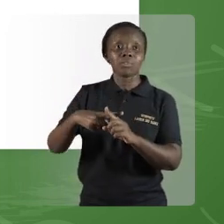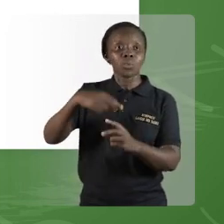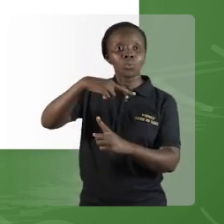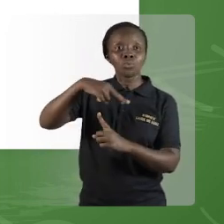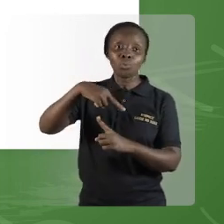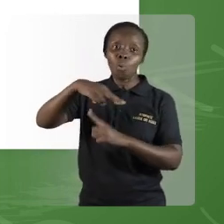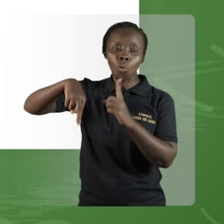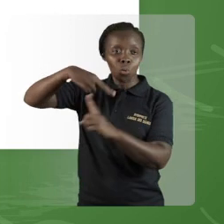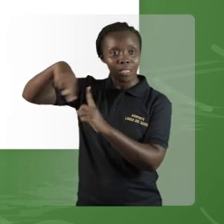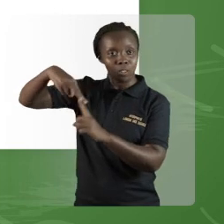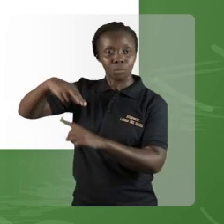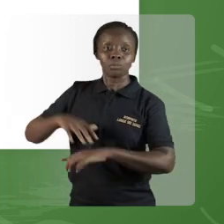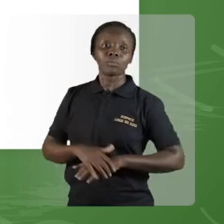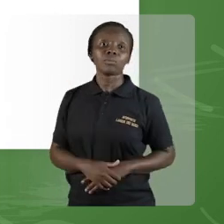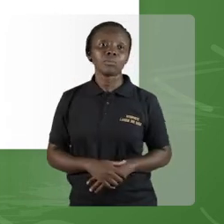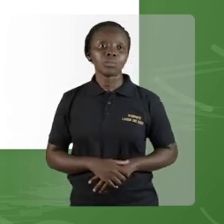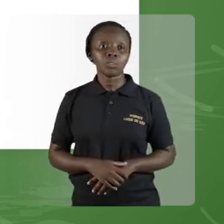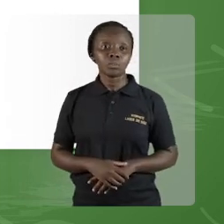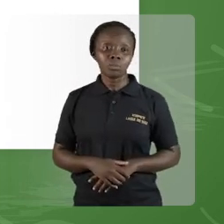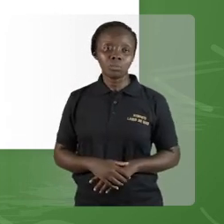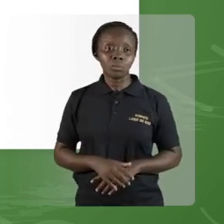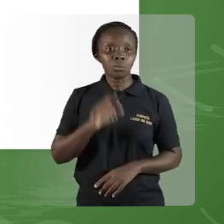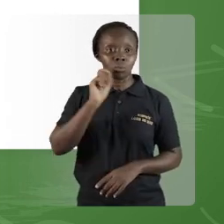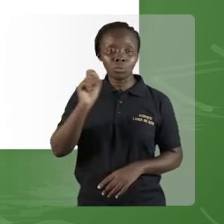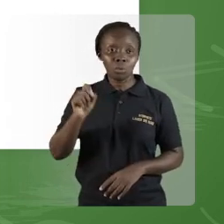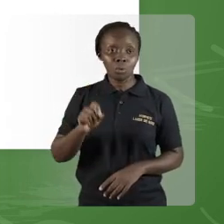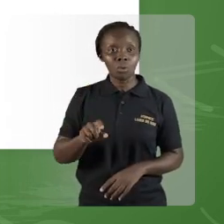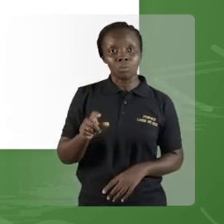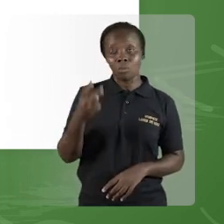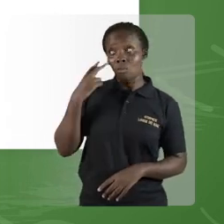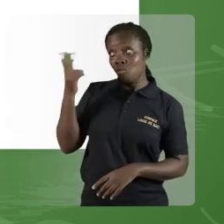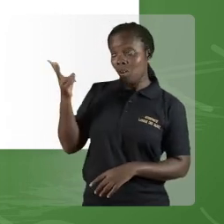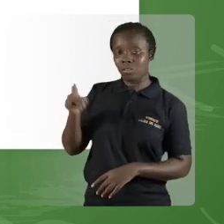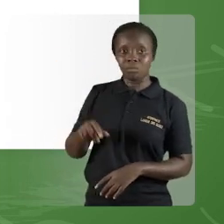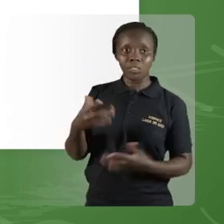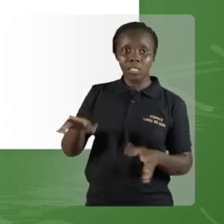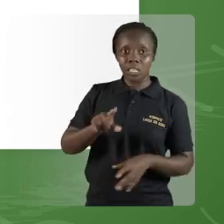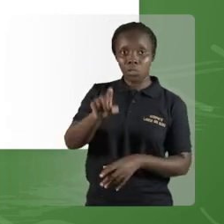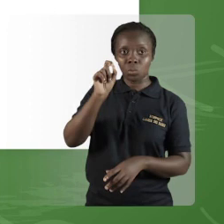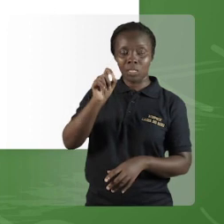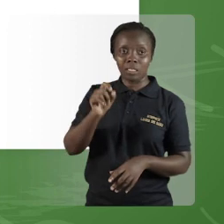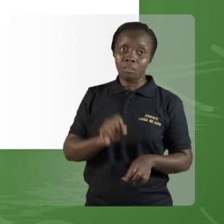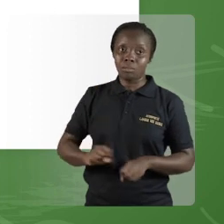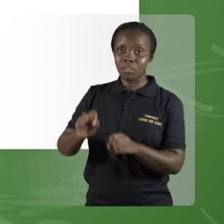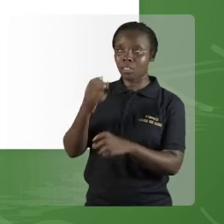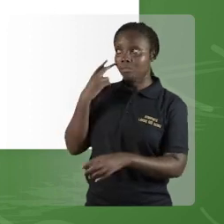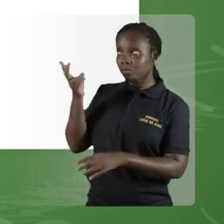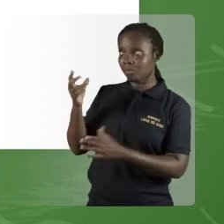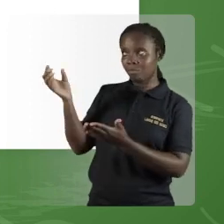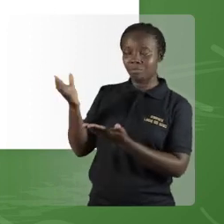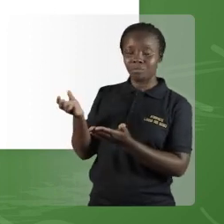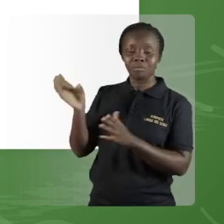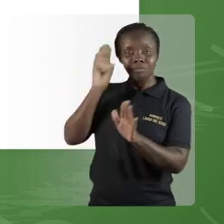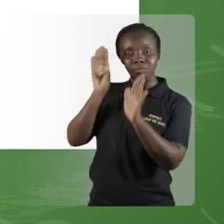Nous optons pour le sens trigonométrique représenté sur le schéma. Alors, le moment de